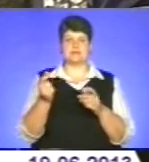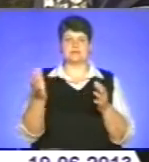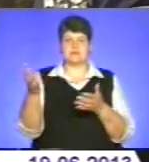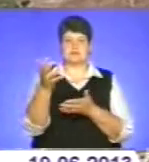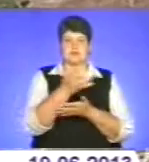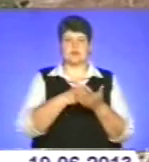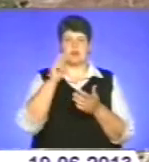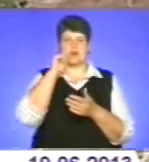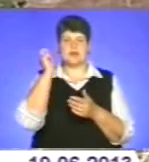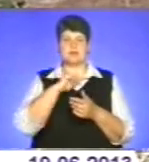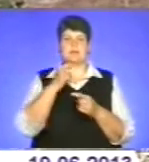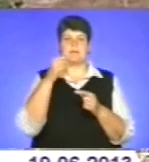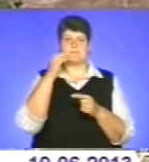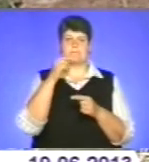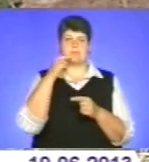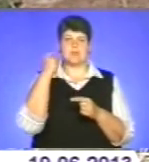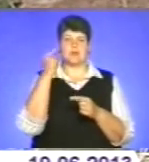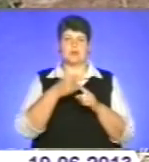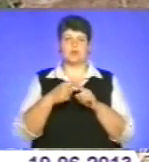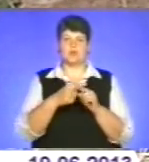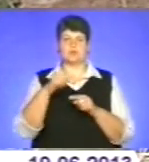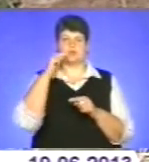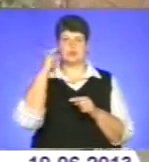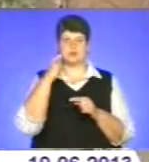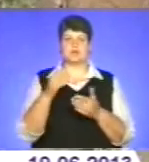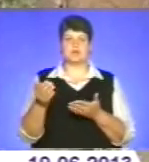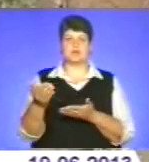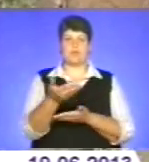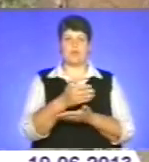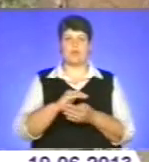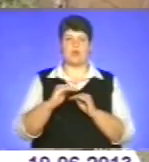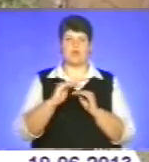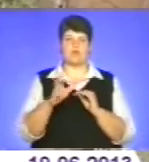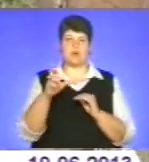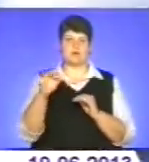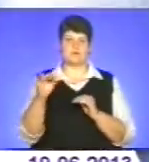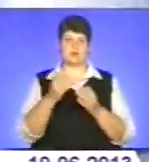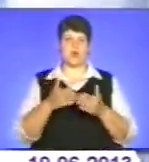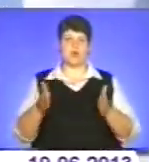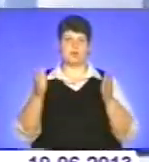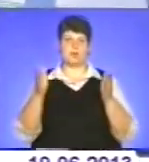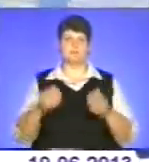України, Росії і Білорусі, зокрема із полів Баришівського котла.